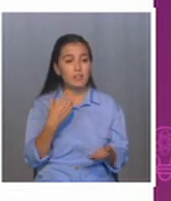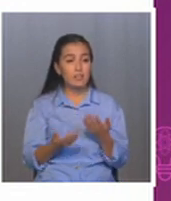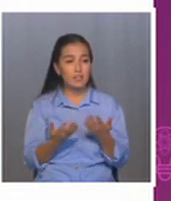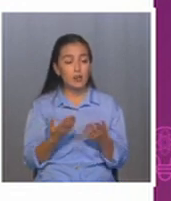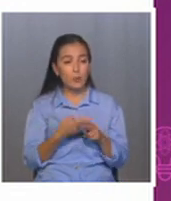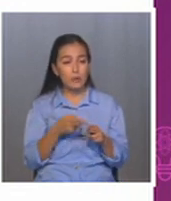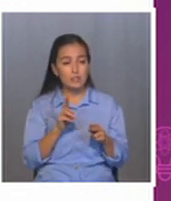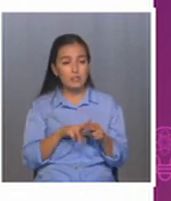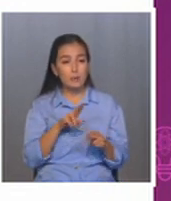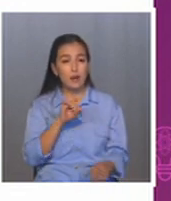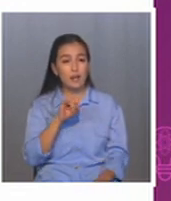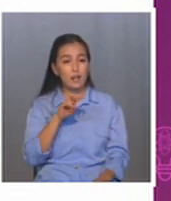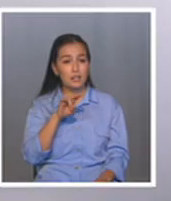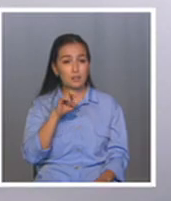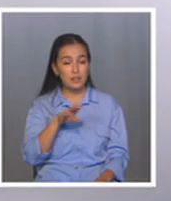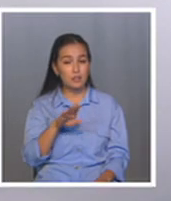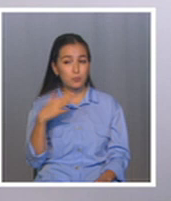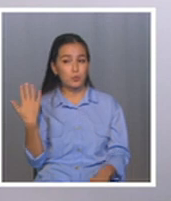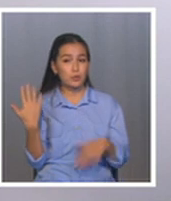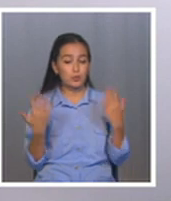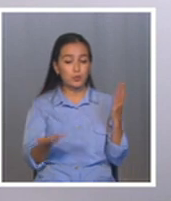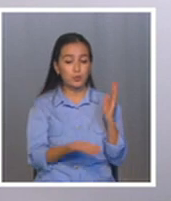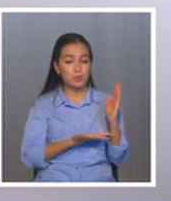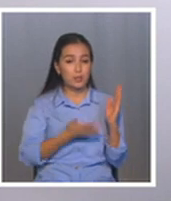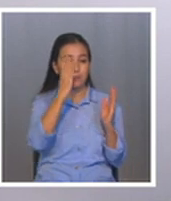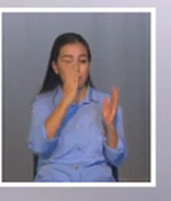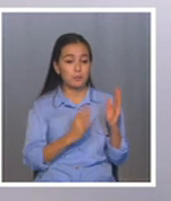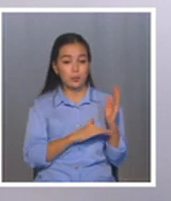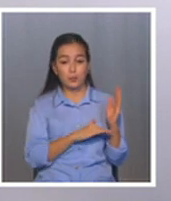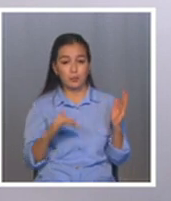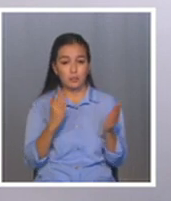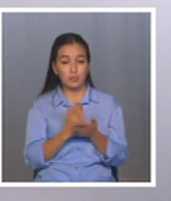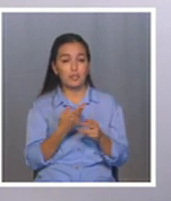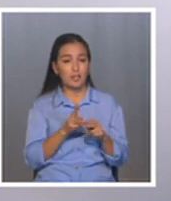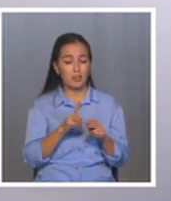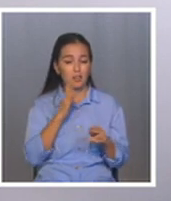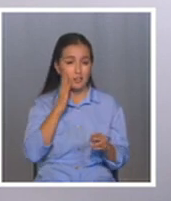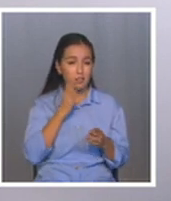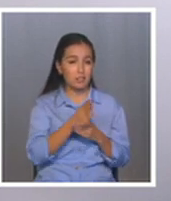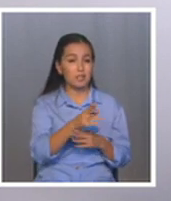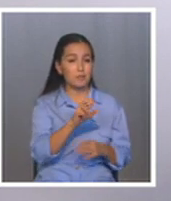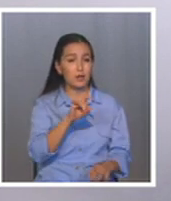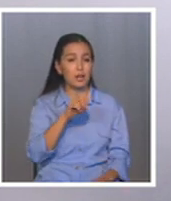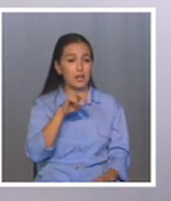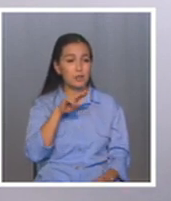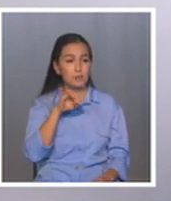осы параллелепипедтің бүйір қыры табанына перпендикуляр болатын болса, онда ол тік параллелепипед деп аталды.